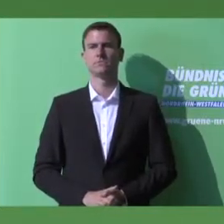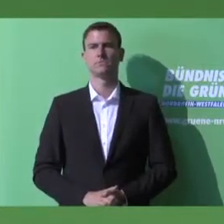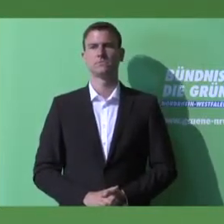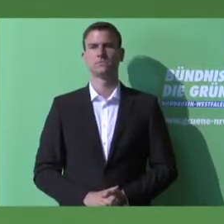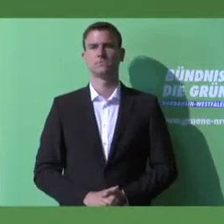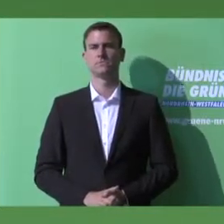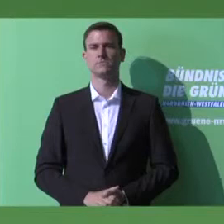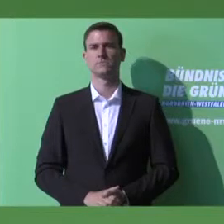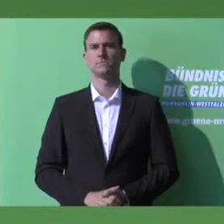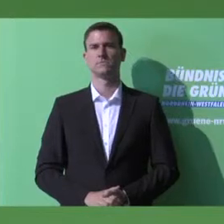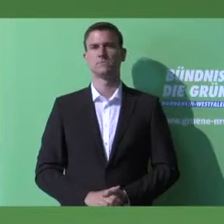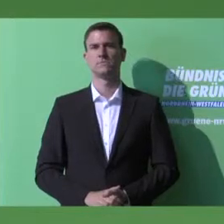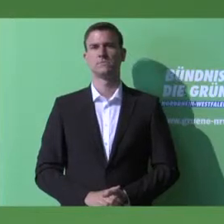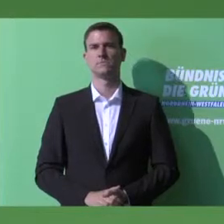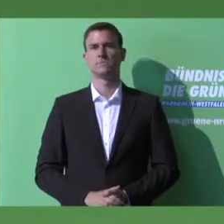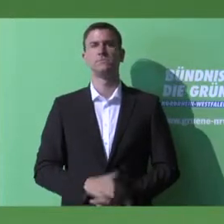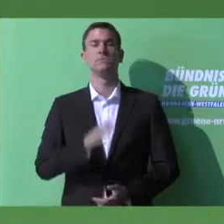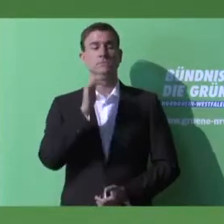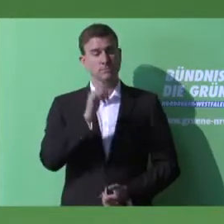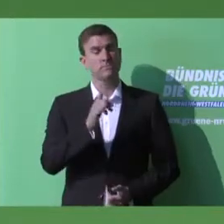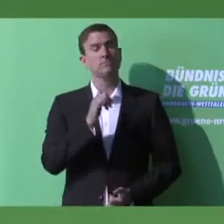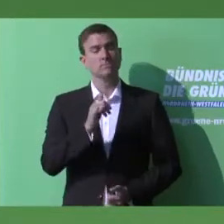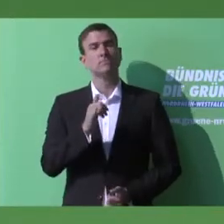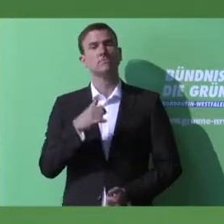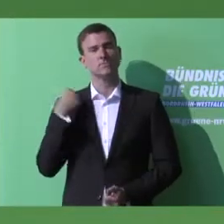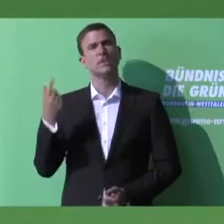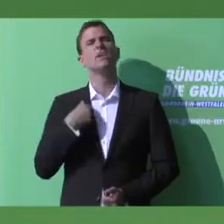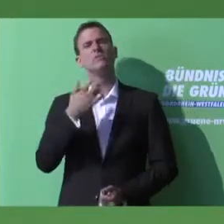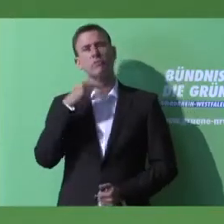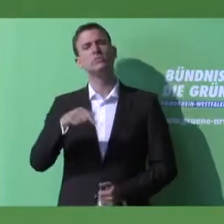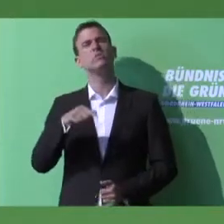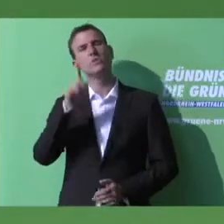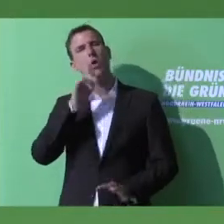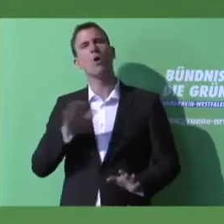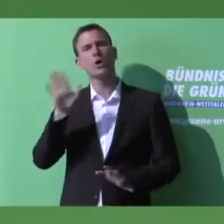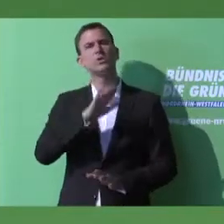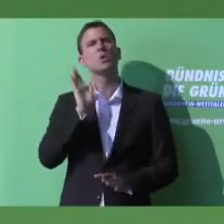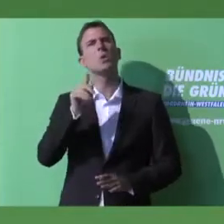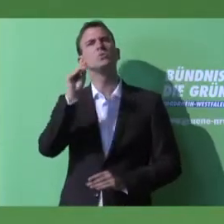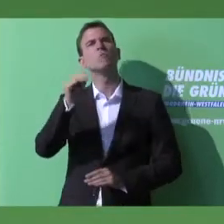wir wollen, dass es in diesem Lande gerechter zugeht.